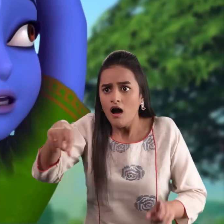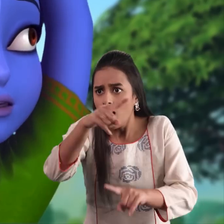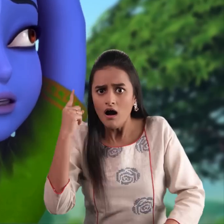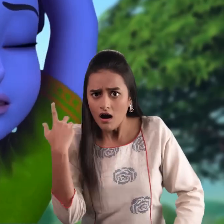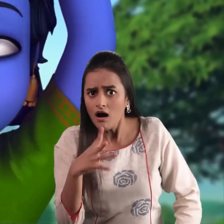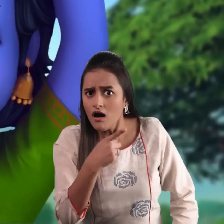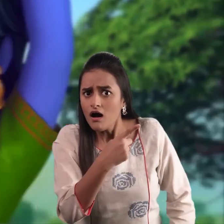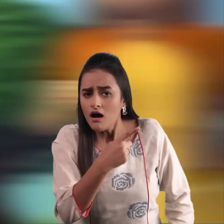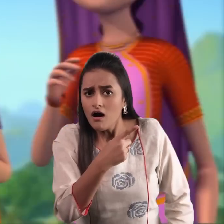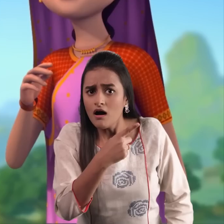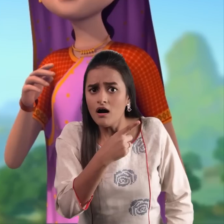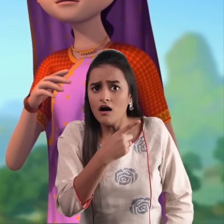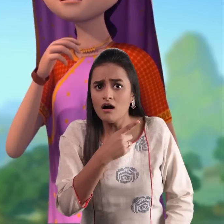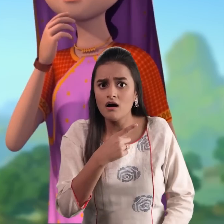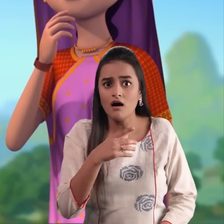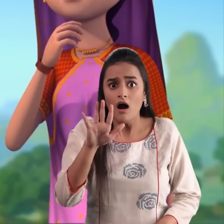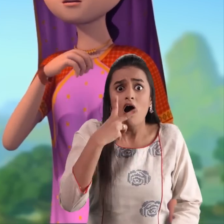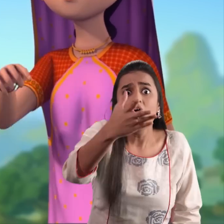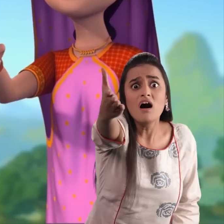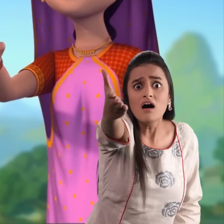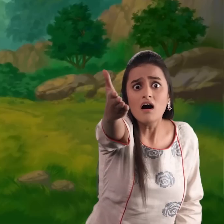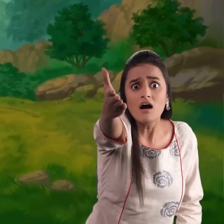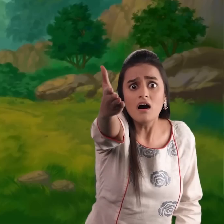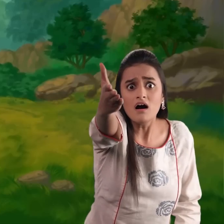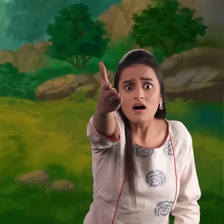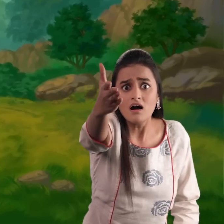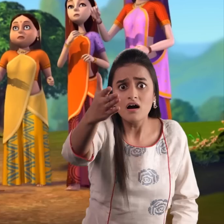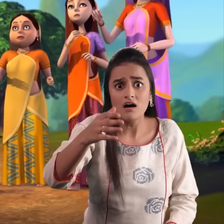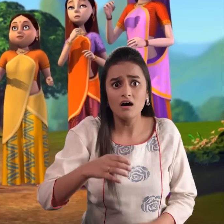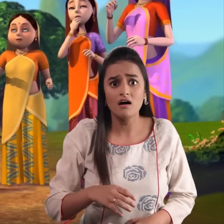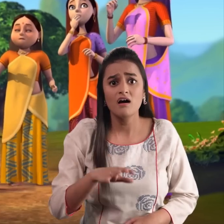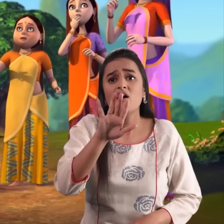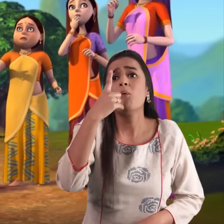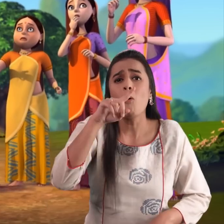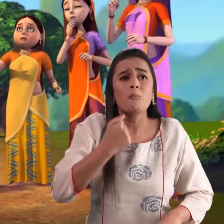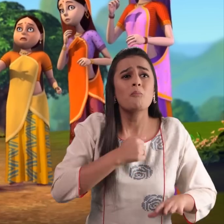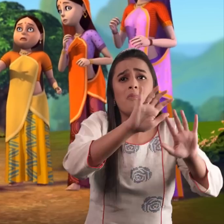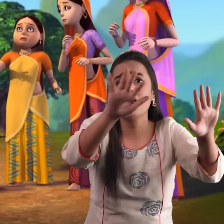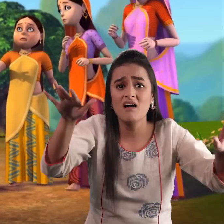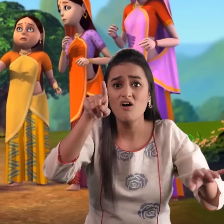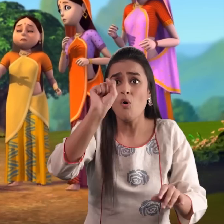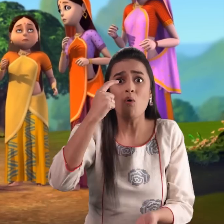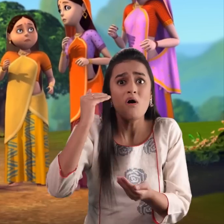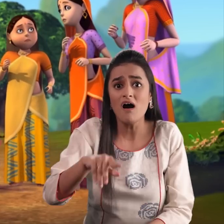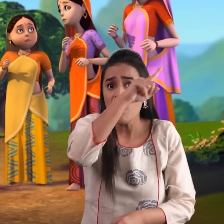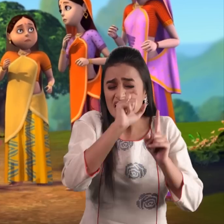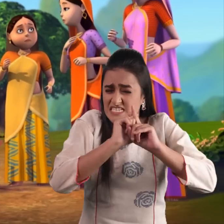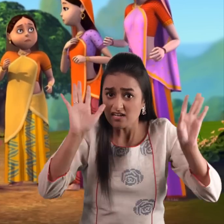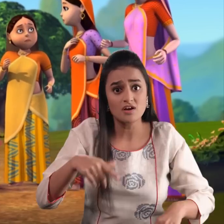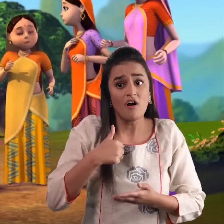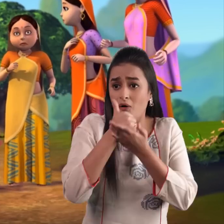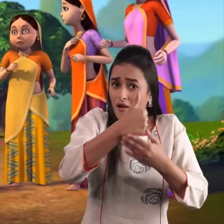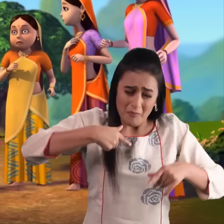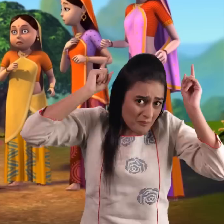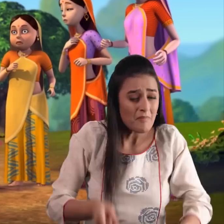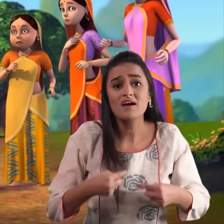तुम्हें कुछ सुनाई दिया? वो देखो। मेरी प्यारी माताओं, तुम्हारे पुत्र वन में हैं और उन्हें